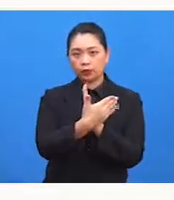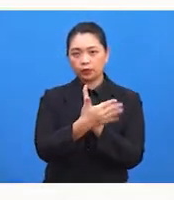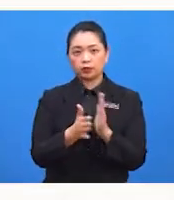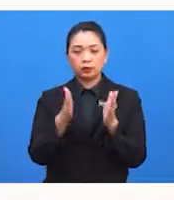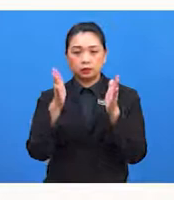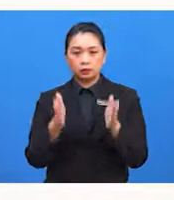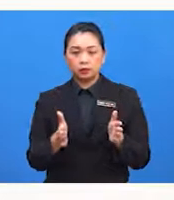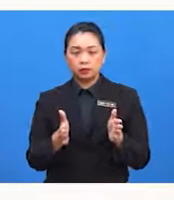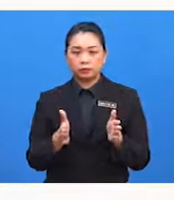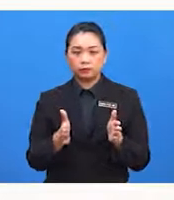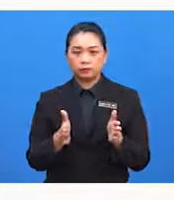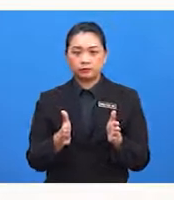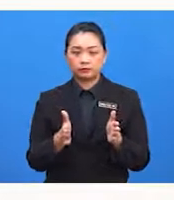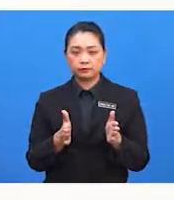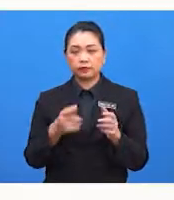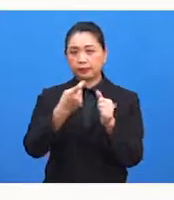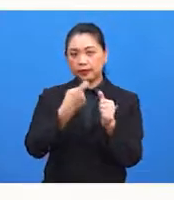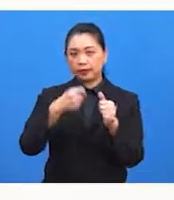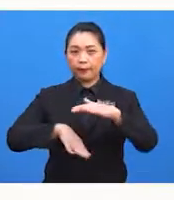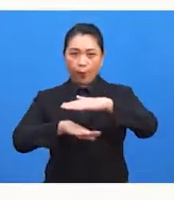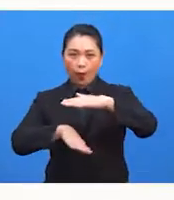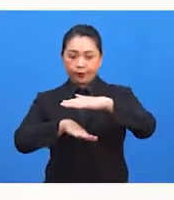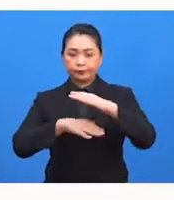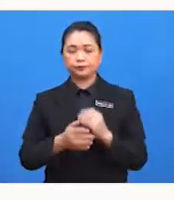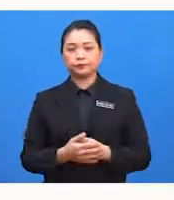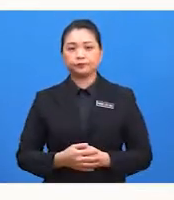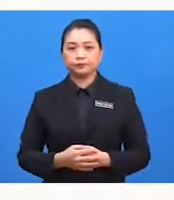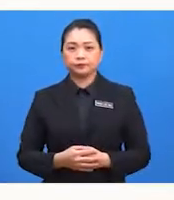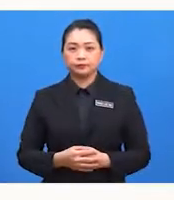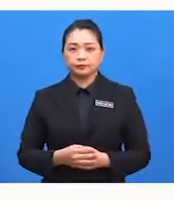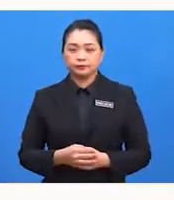seperti pandangan dari bawah.